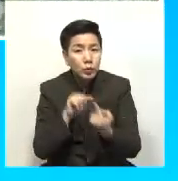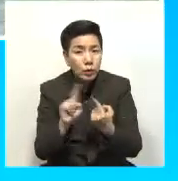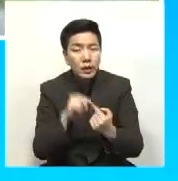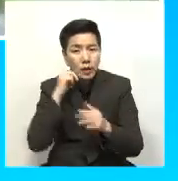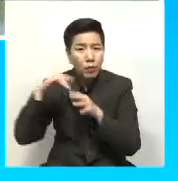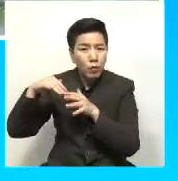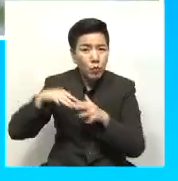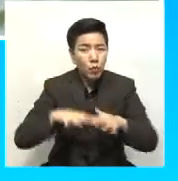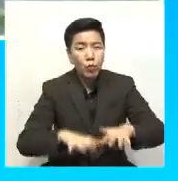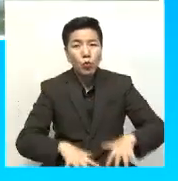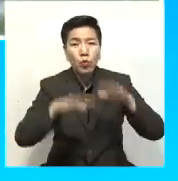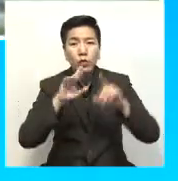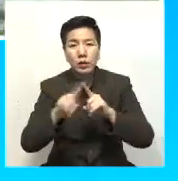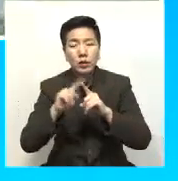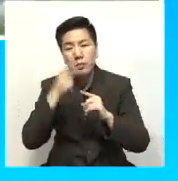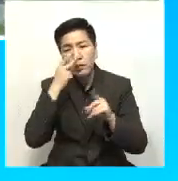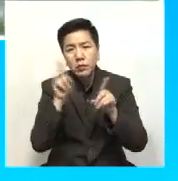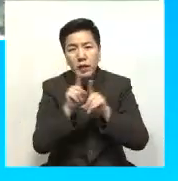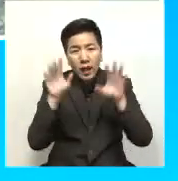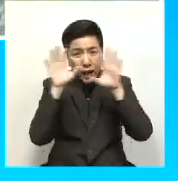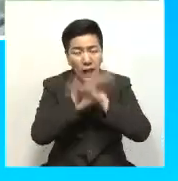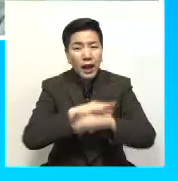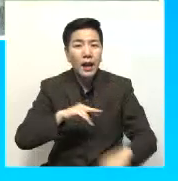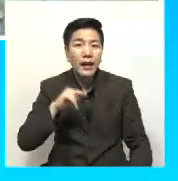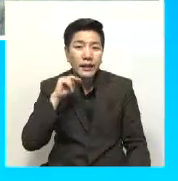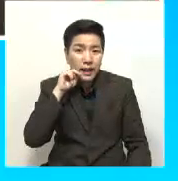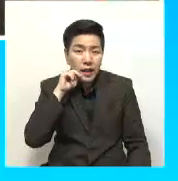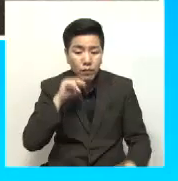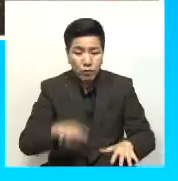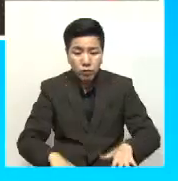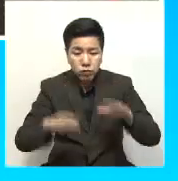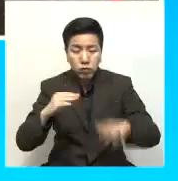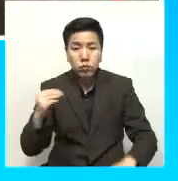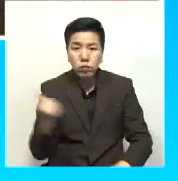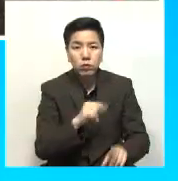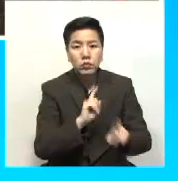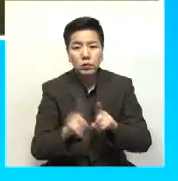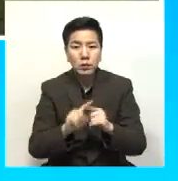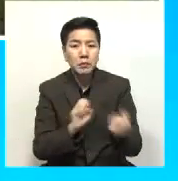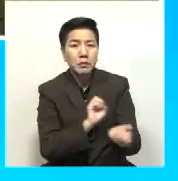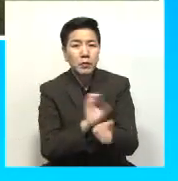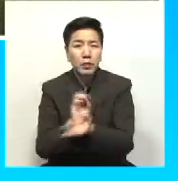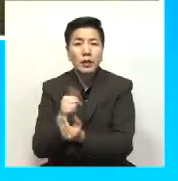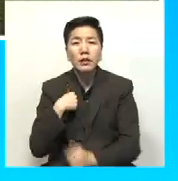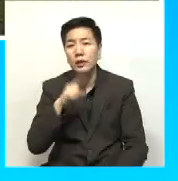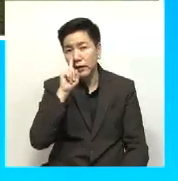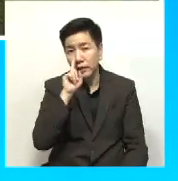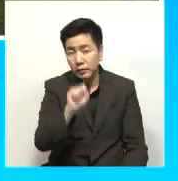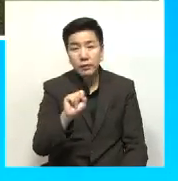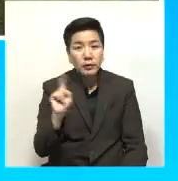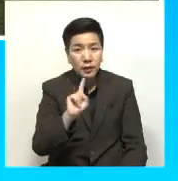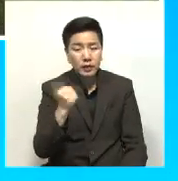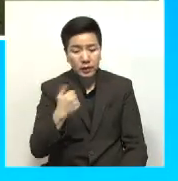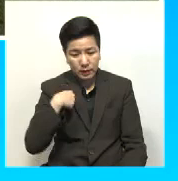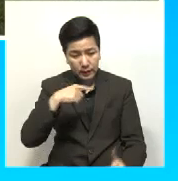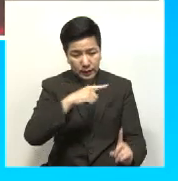น้ำหลากหรือว่าเป็นลักษณะน้ำท่วมฉับพลันเกิดขึ้นได้เราจะสังเกตว่าในระยะนี้เนี่ยมัน